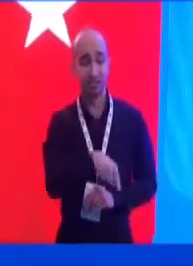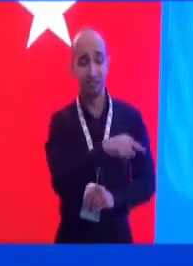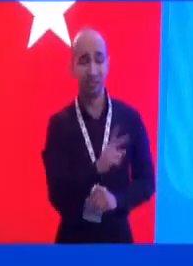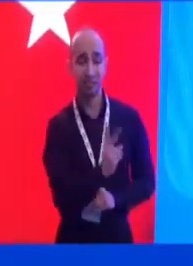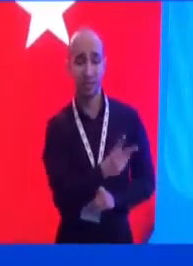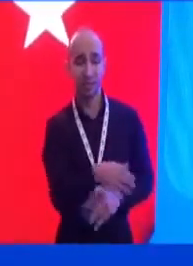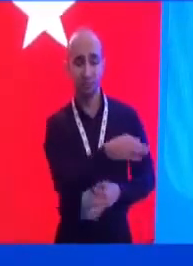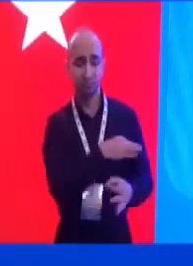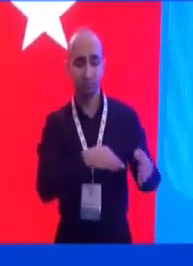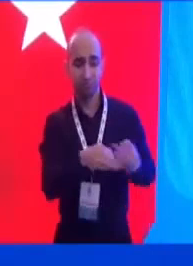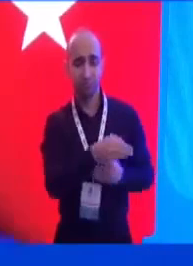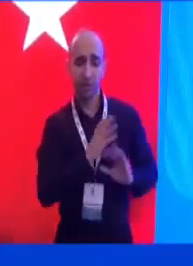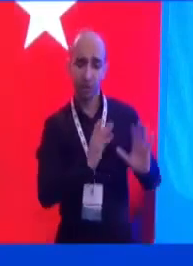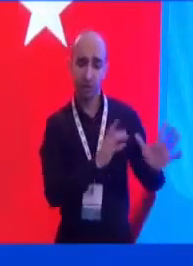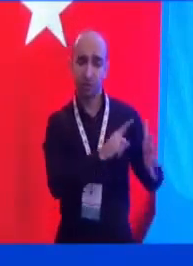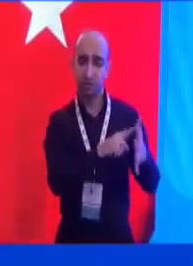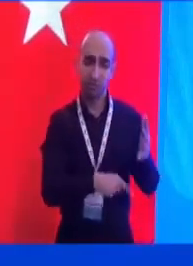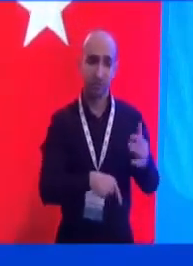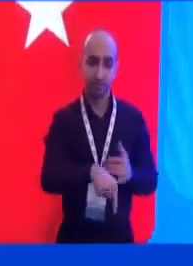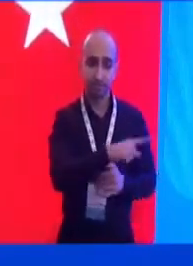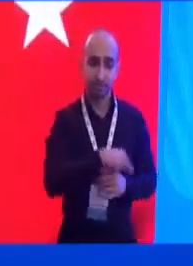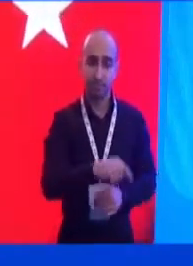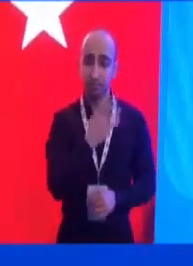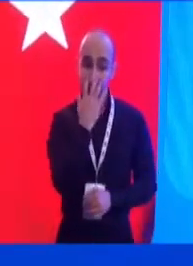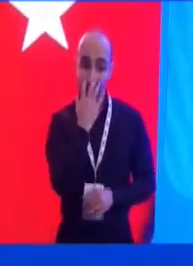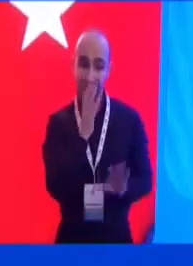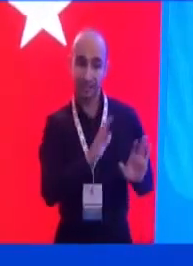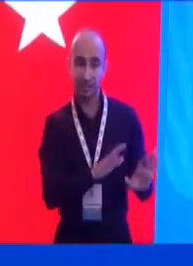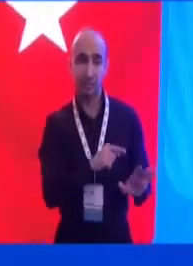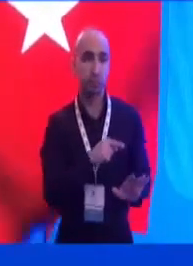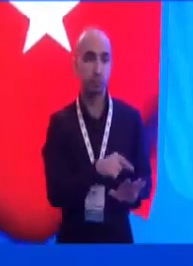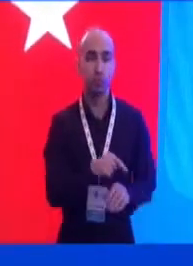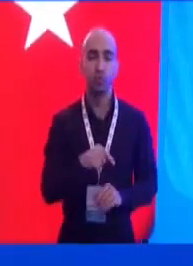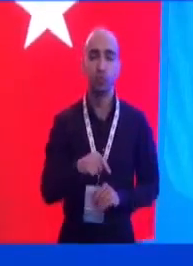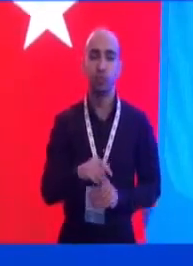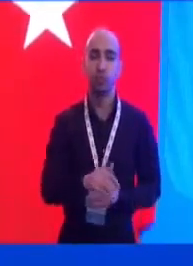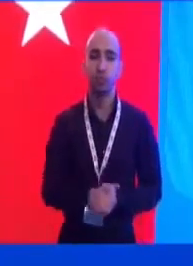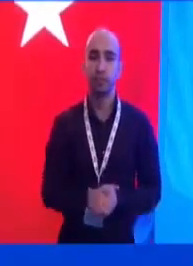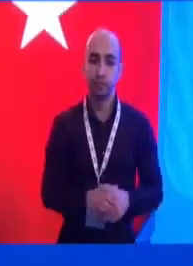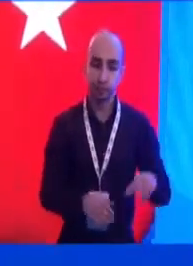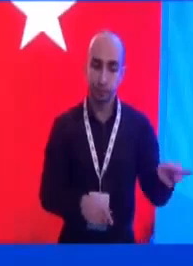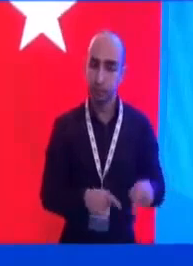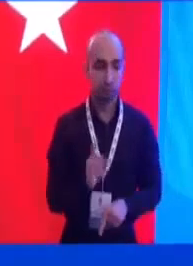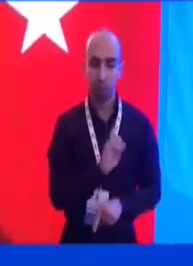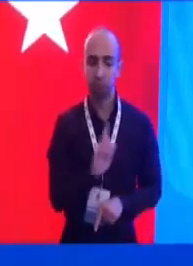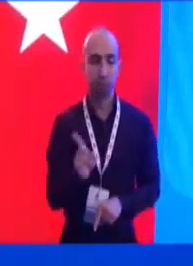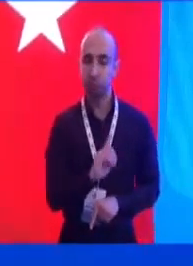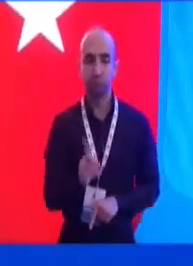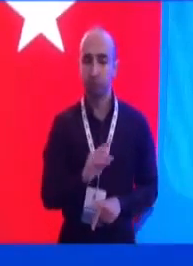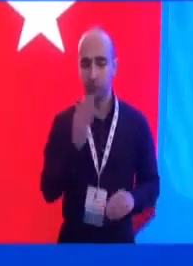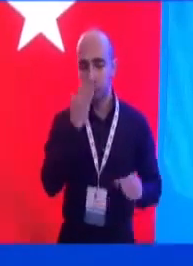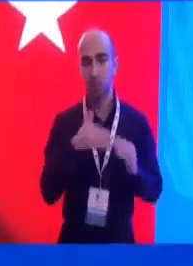tarafından yürütülmesinin beklenmesi, işte bu nokta bizim itiraz ettiğimiz bir nokta.